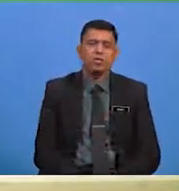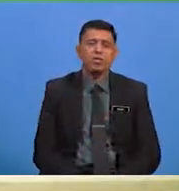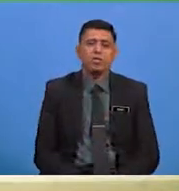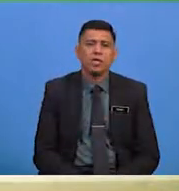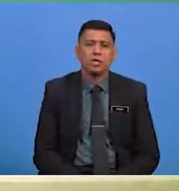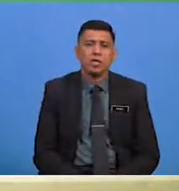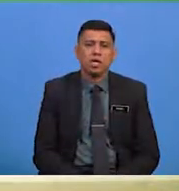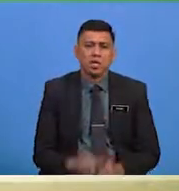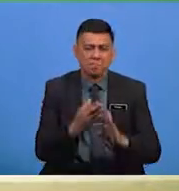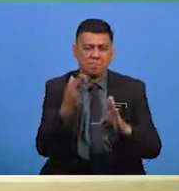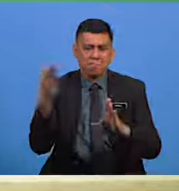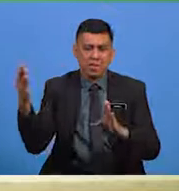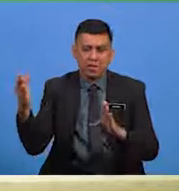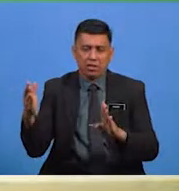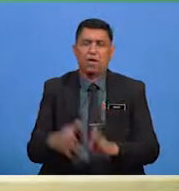sederetan perkataan.